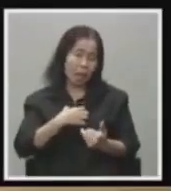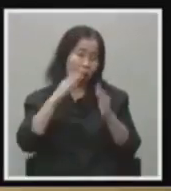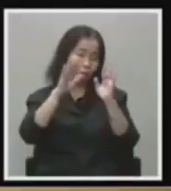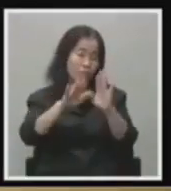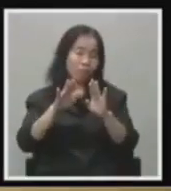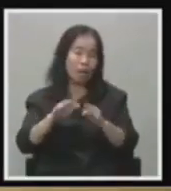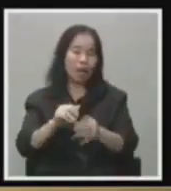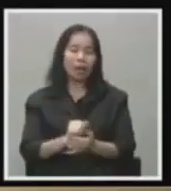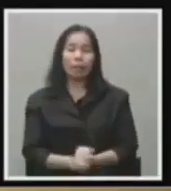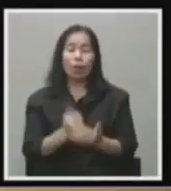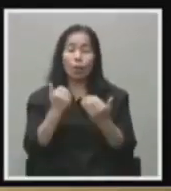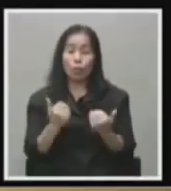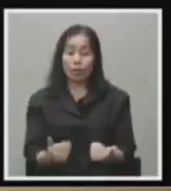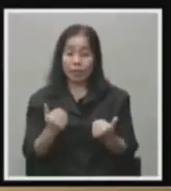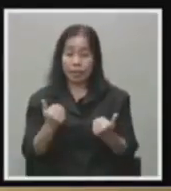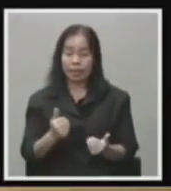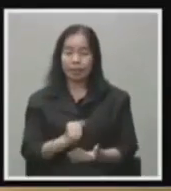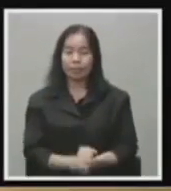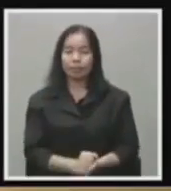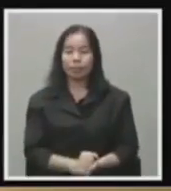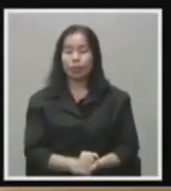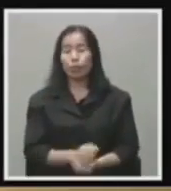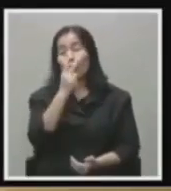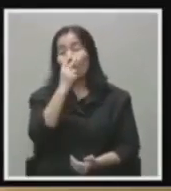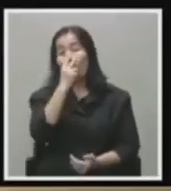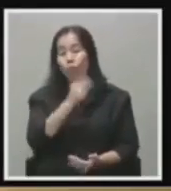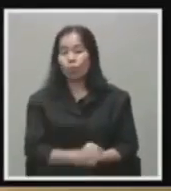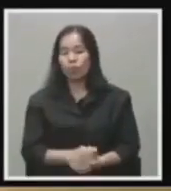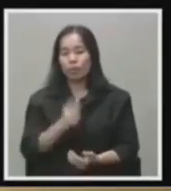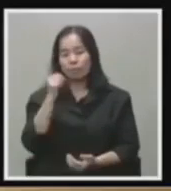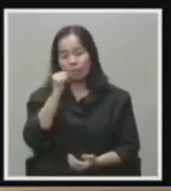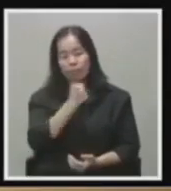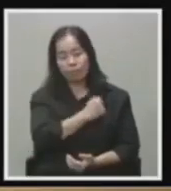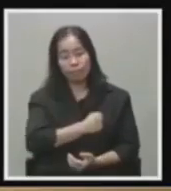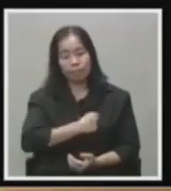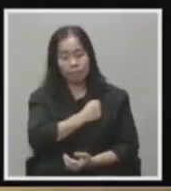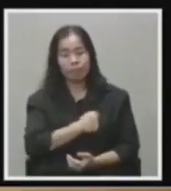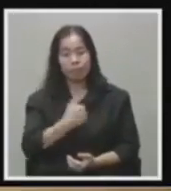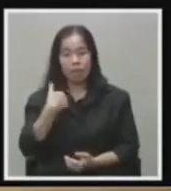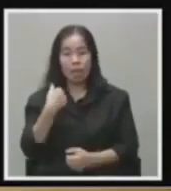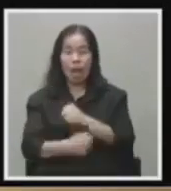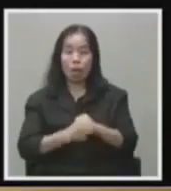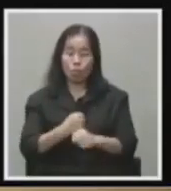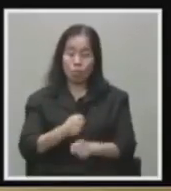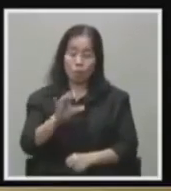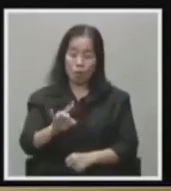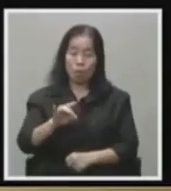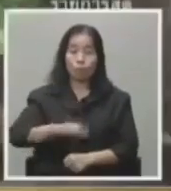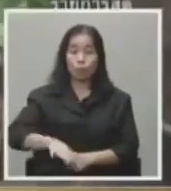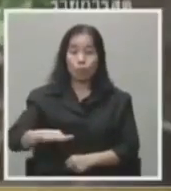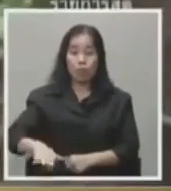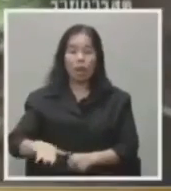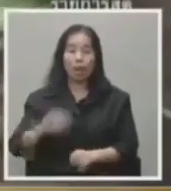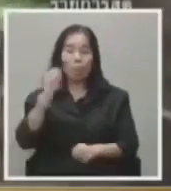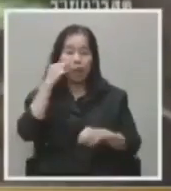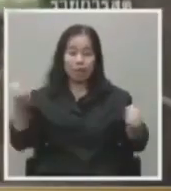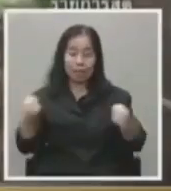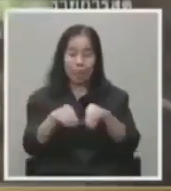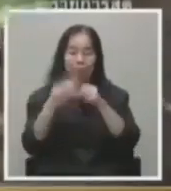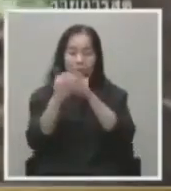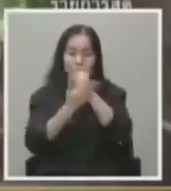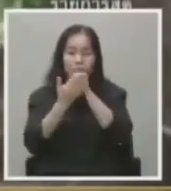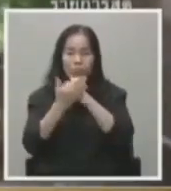วันนี้ลองฟังนะครับว่าสลดนะครับลูก8ขวบเด็กข้างบ้านเสพยาเสพติดน ะตัวแม่เด็ก8